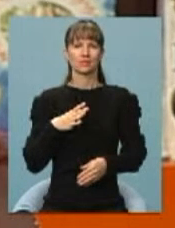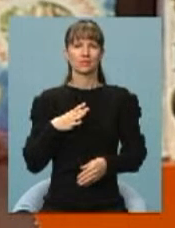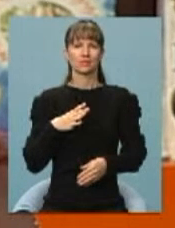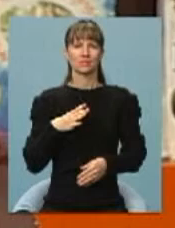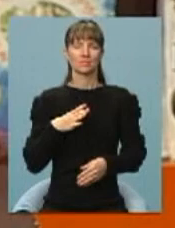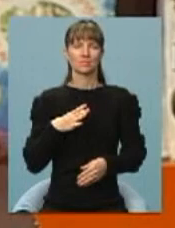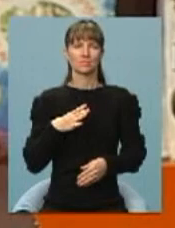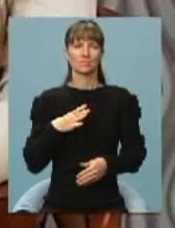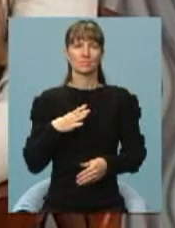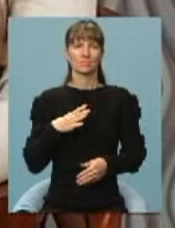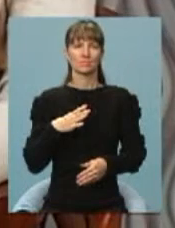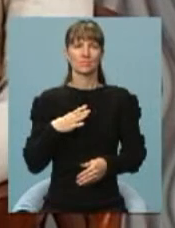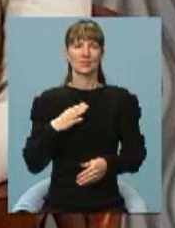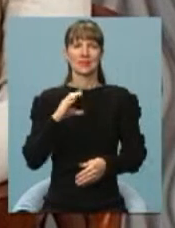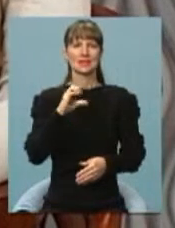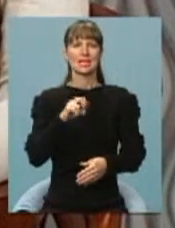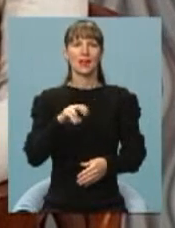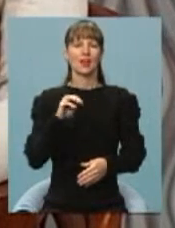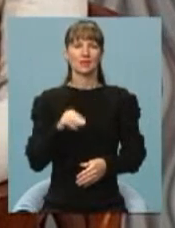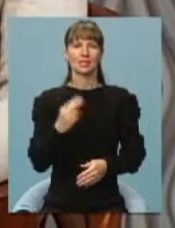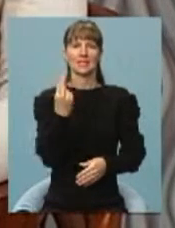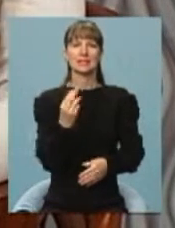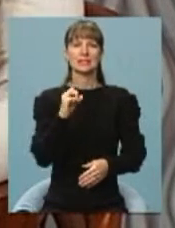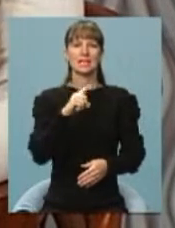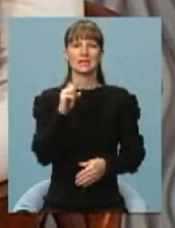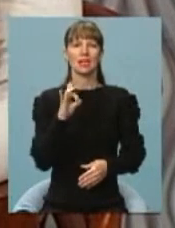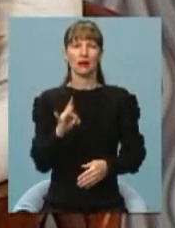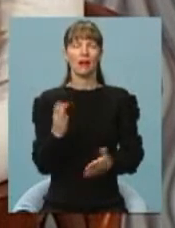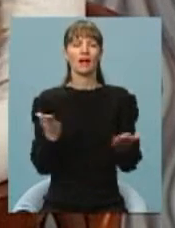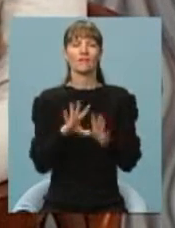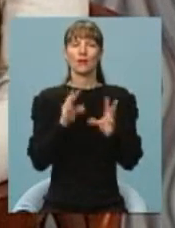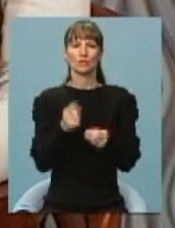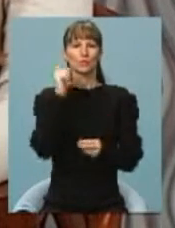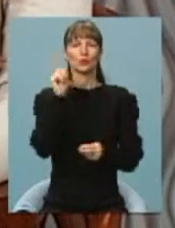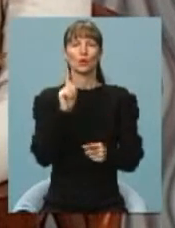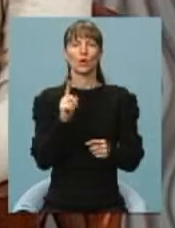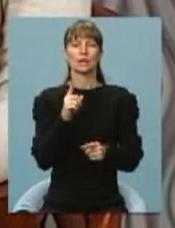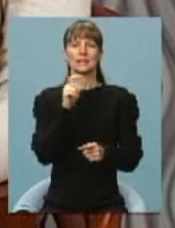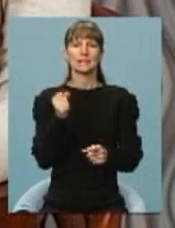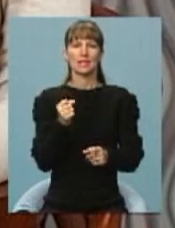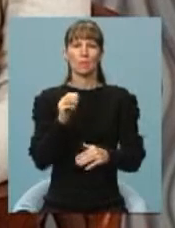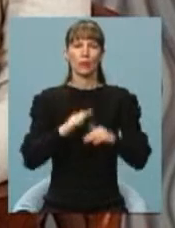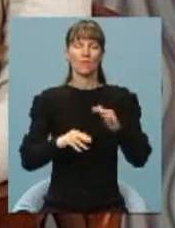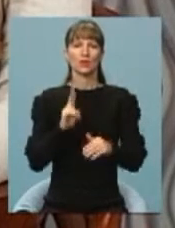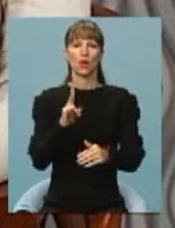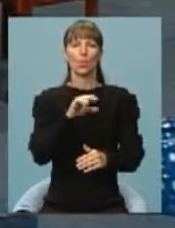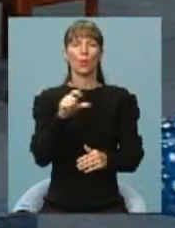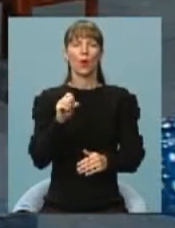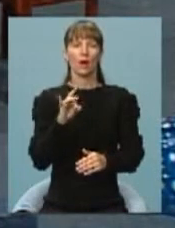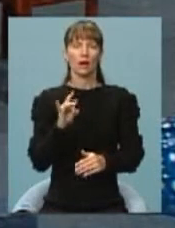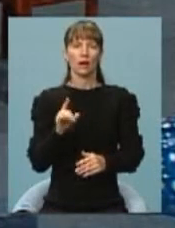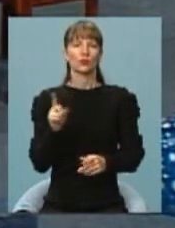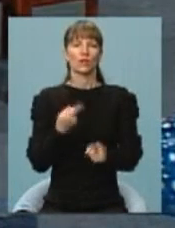цезарь даже. Навіть салат цезарь. А тепер розповідай, як взагалі ти думаєш, що це за професія кухаря? Що це таке за люди і чим